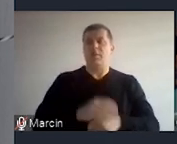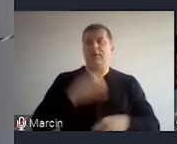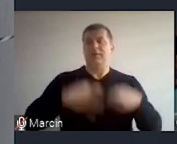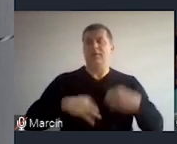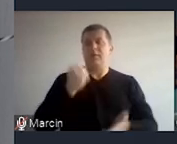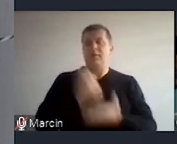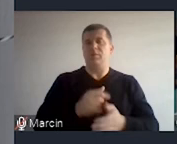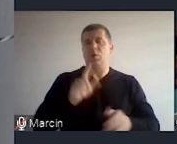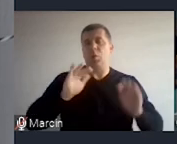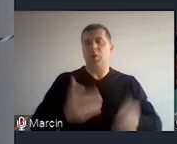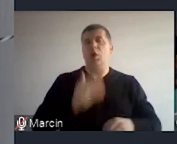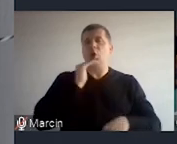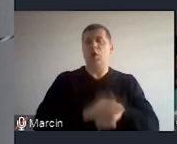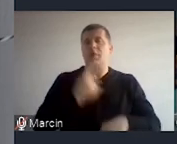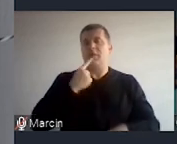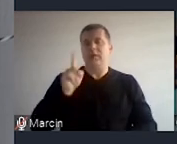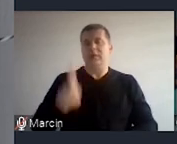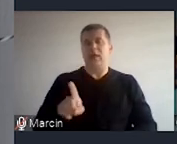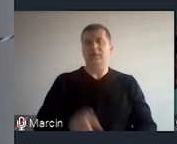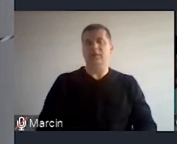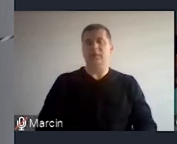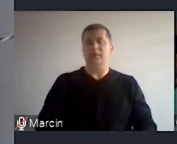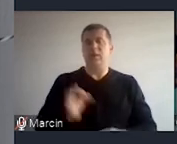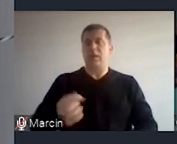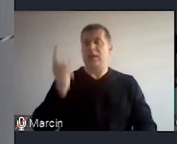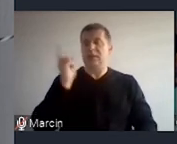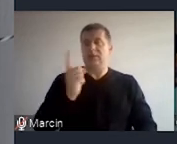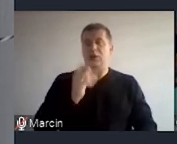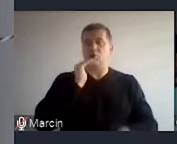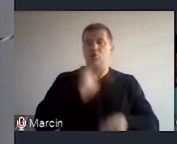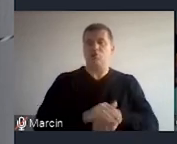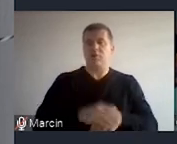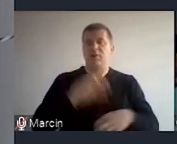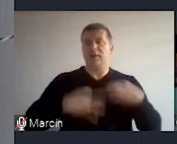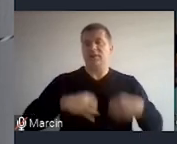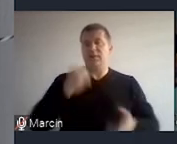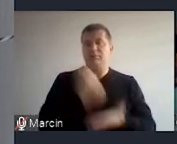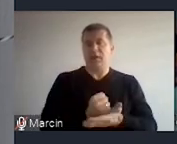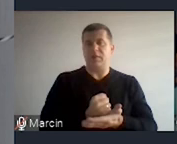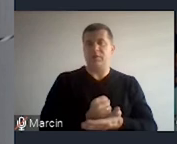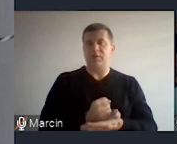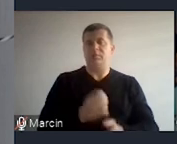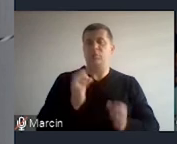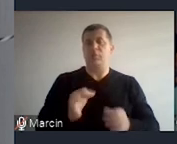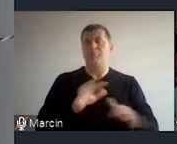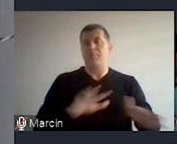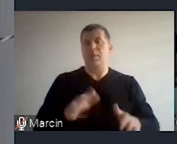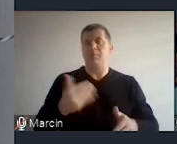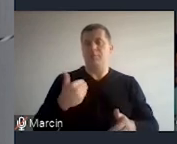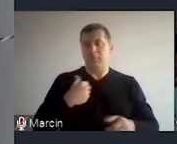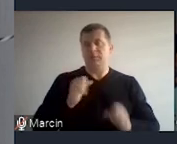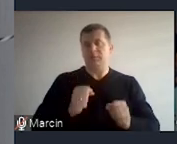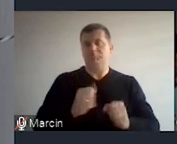czyli umowa zlecenie. W tej chwili zakaz zawierania umów cywilnoprawnych, który w tym miejscu